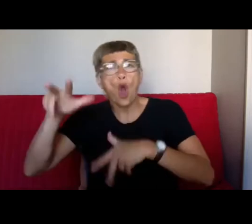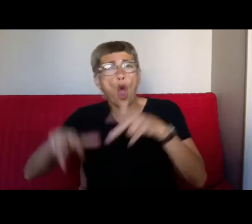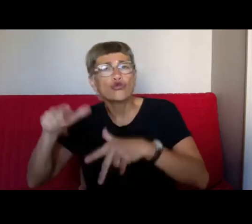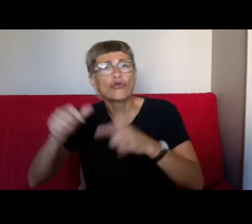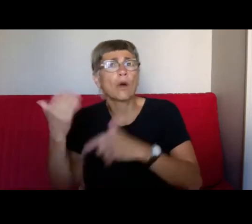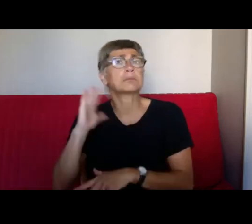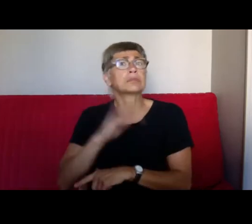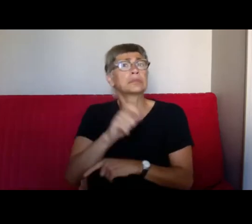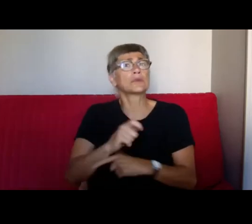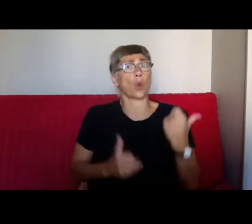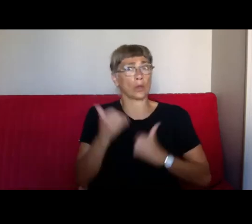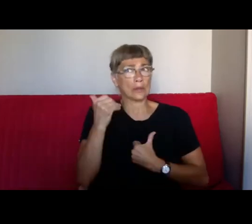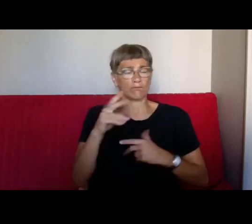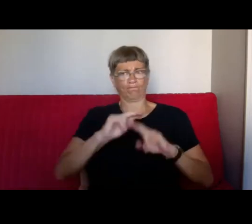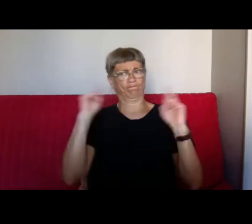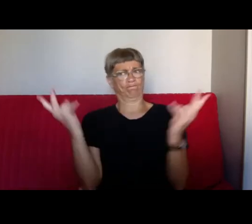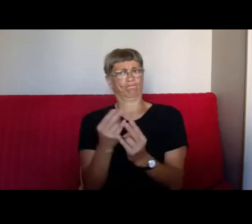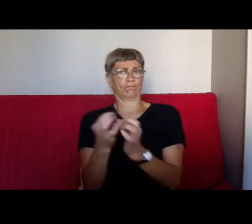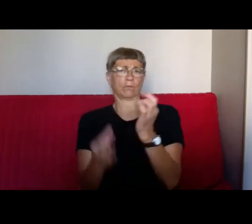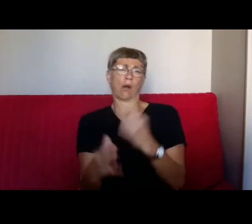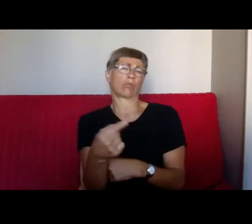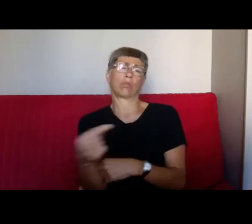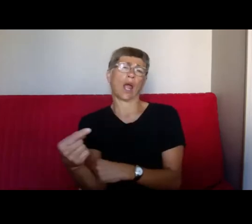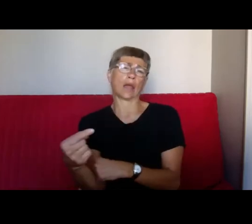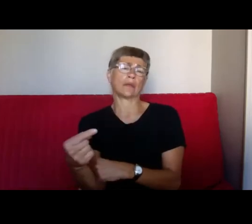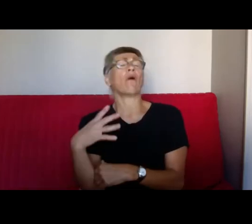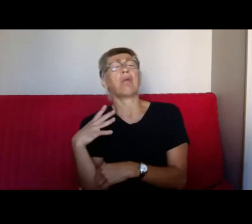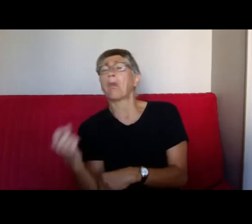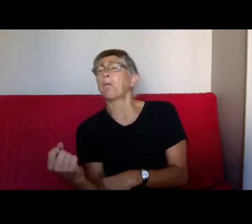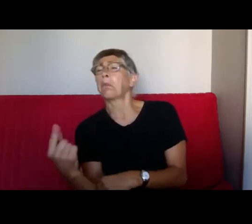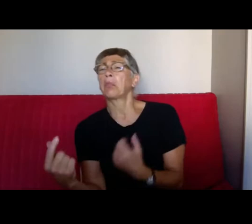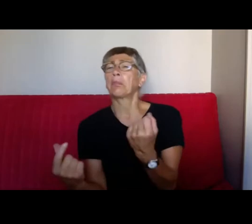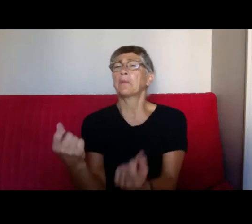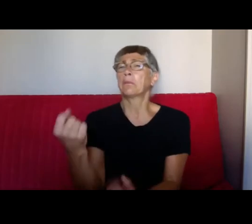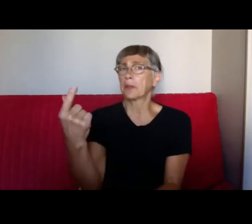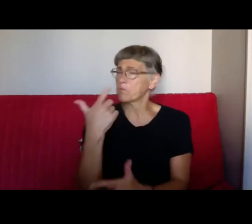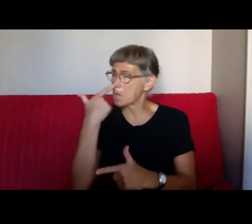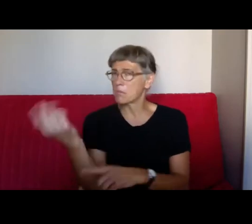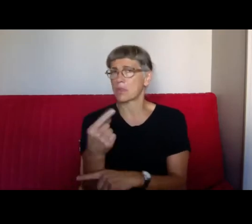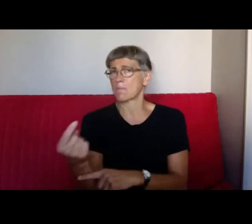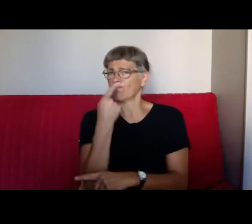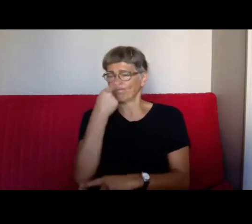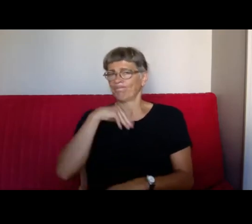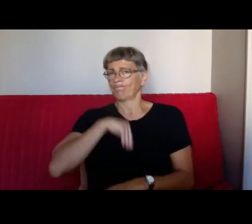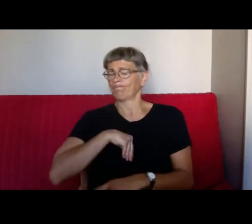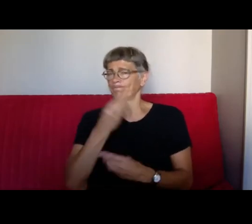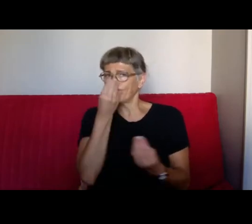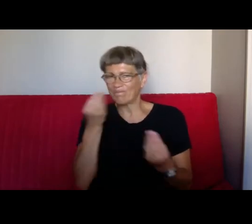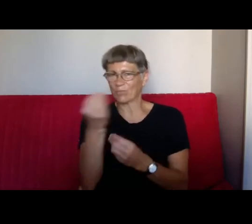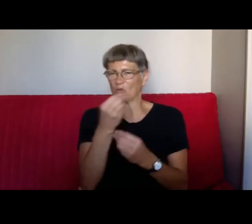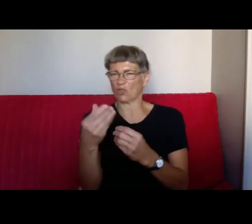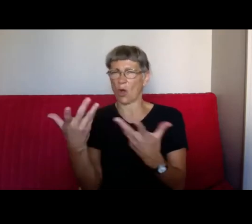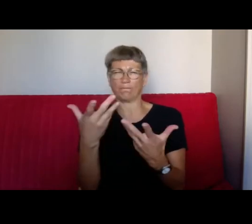handicapées. Ils restent globalement négatifs malgré de belles initiatives. Nous avons le sentiment clair d'un blocage